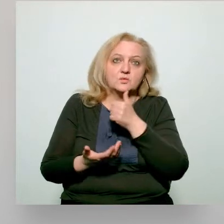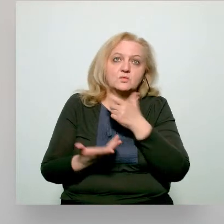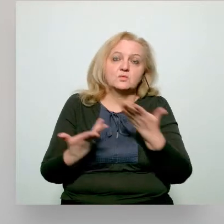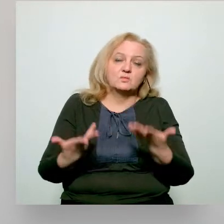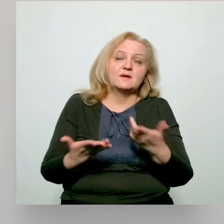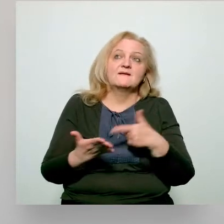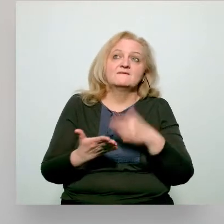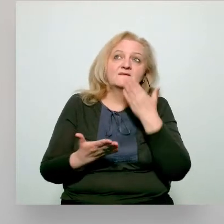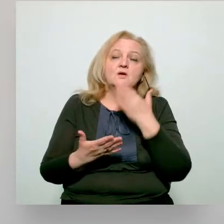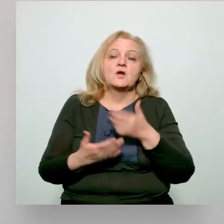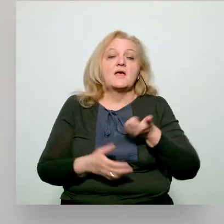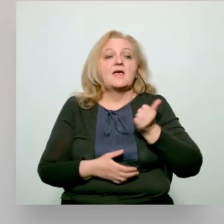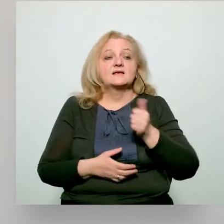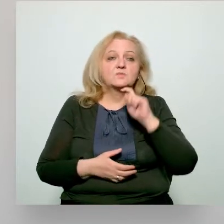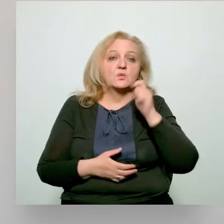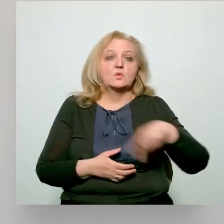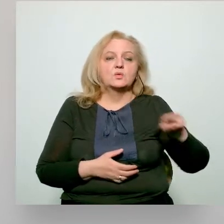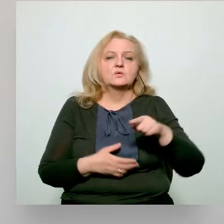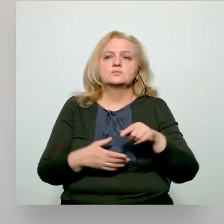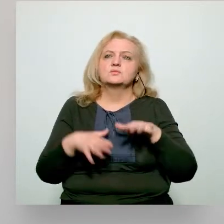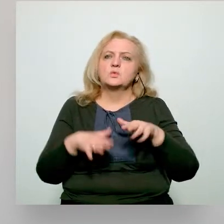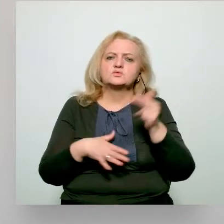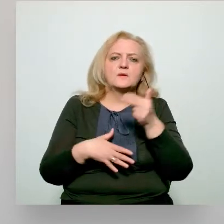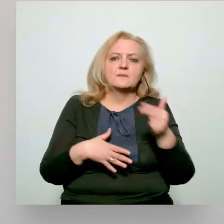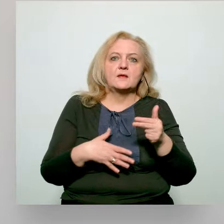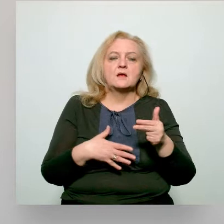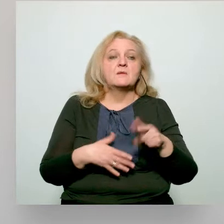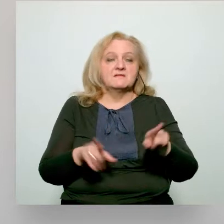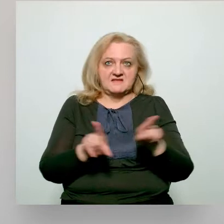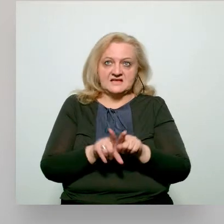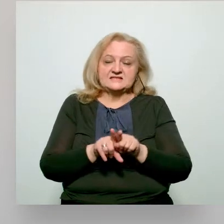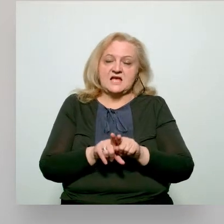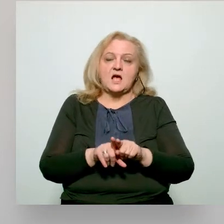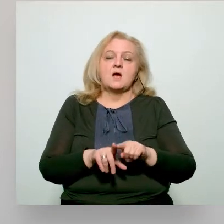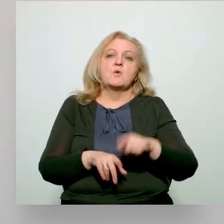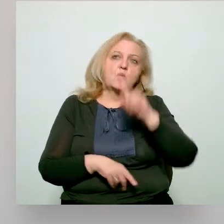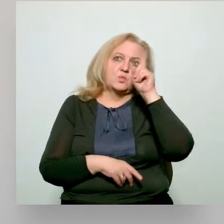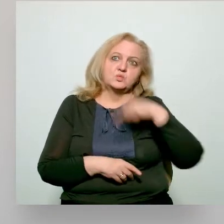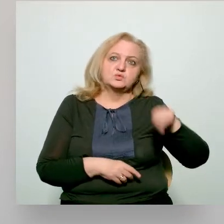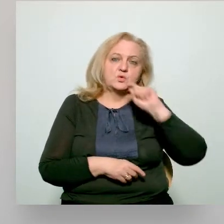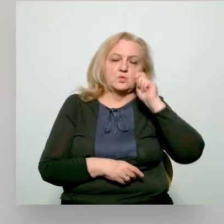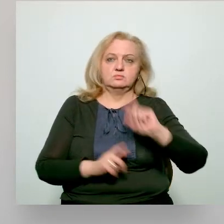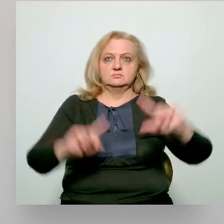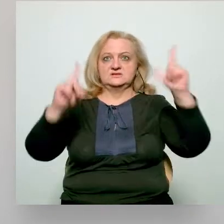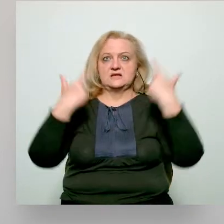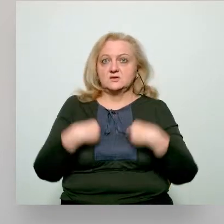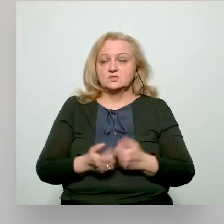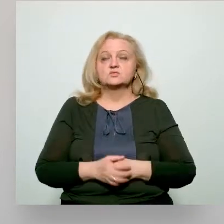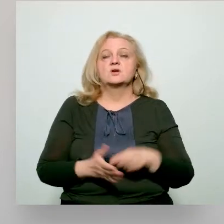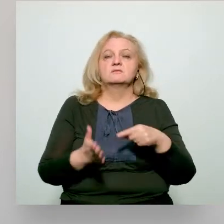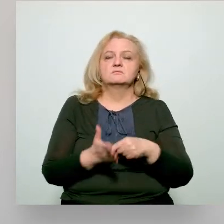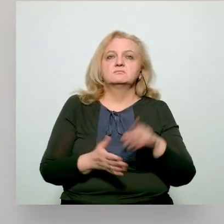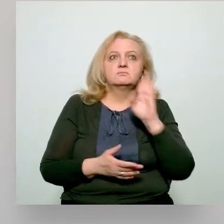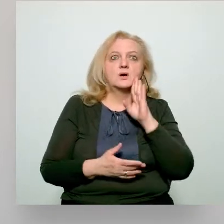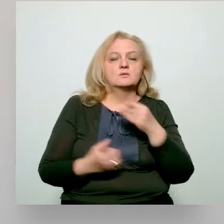rozmawiamy z ekspertami ukraińskimi, w wielu aspektach samych Ukraińców jednak zaskakuje. To też na przykład ta olbrzymia